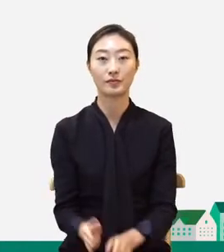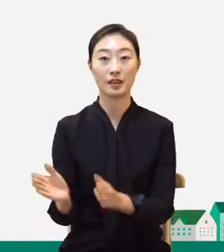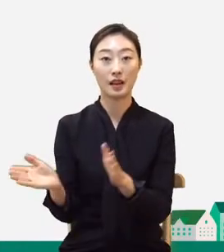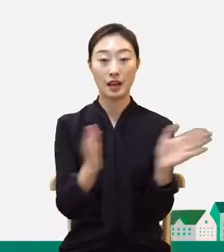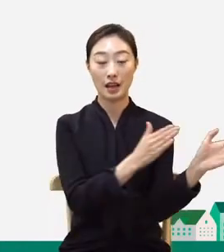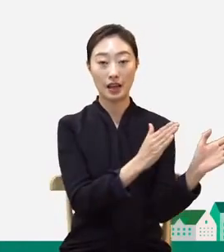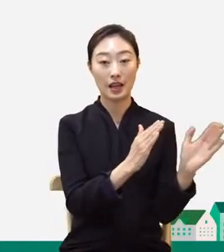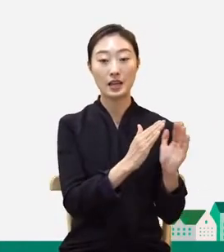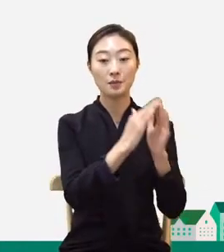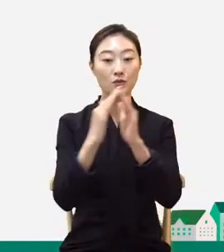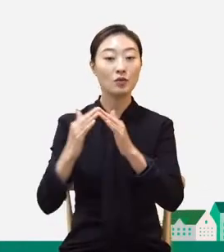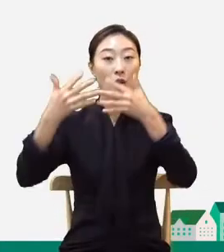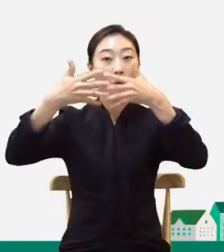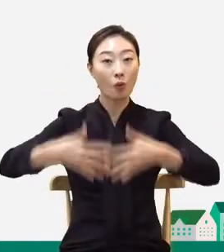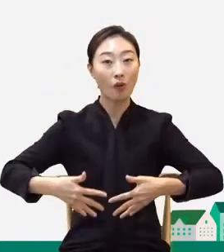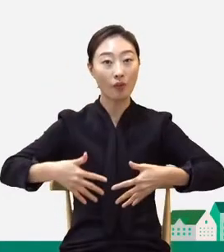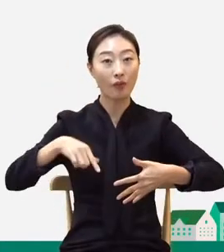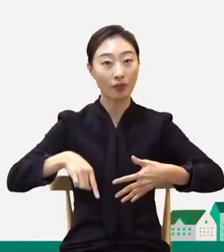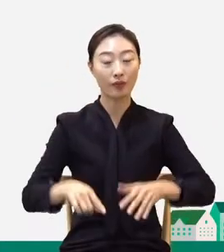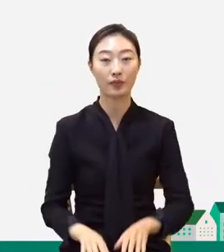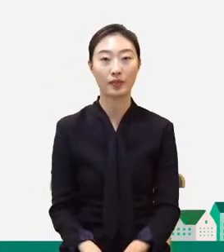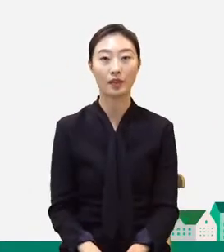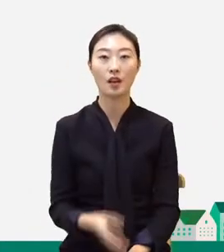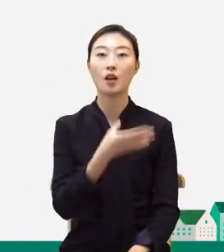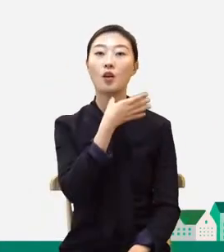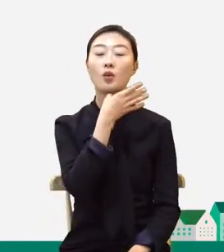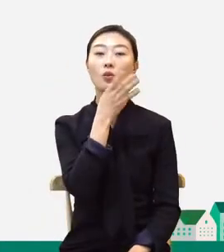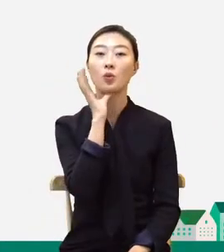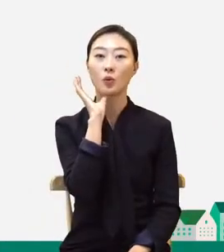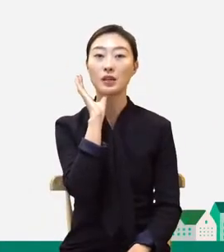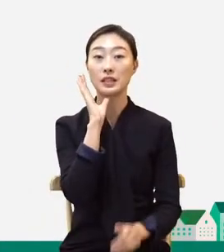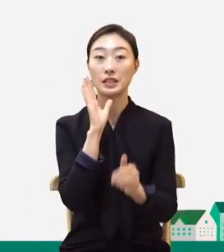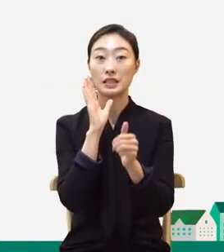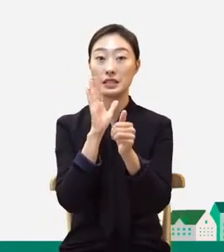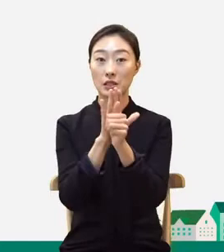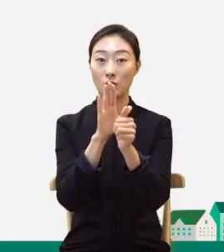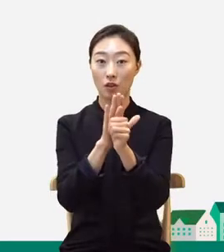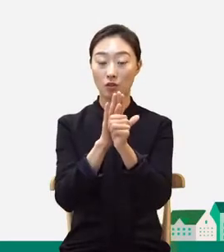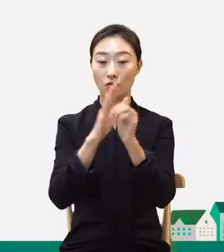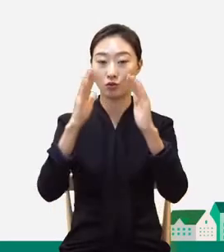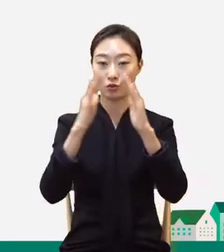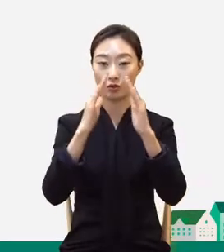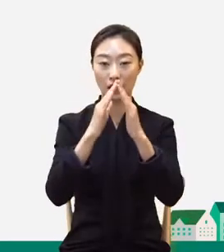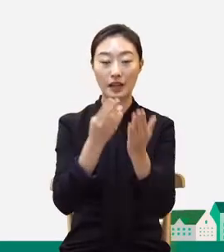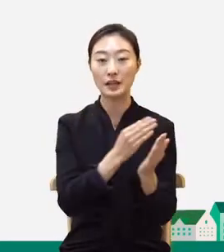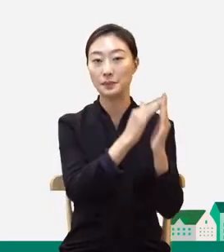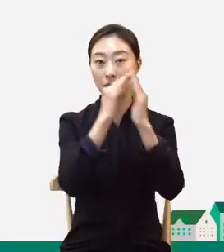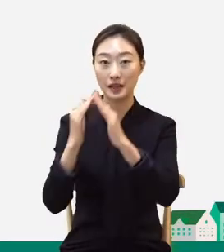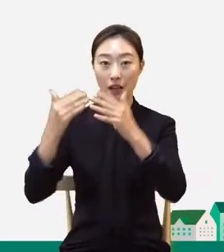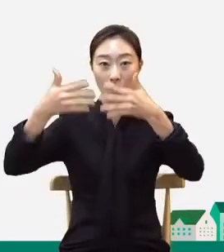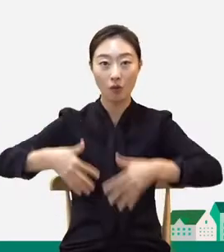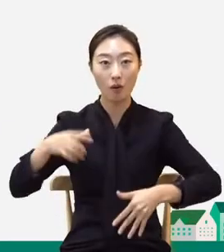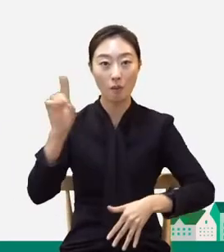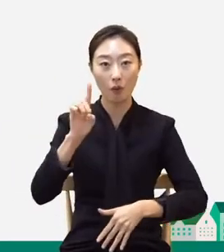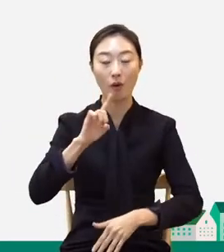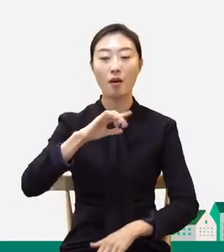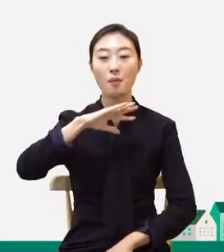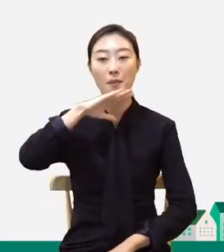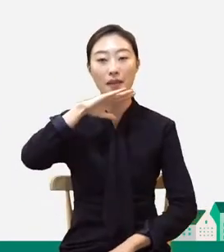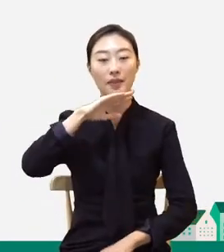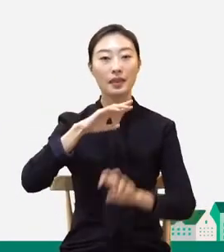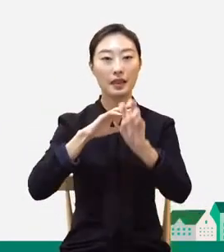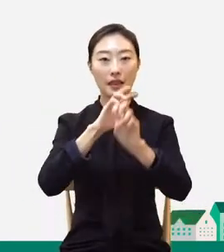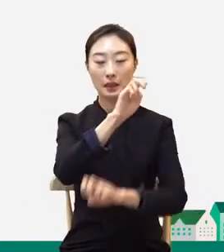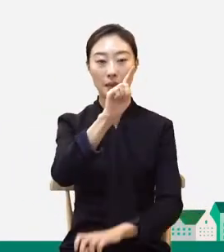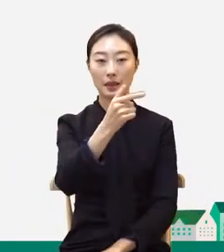다음은 입주자 요건입니다. 노인 지원 주택의 입주자 자격 요건은요, 만 65세 이상